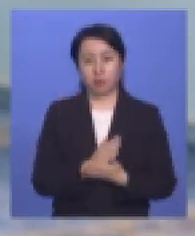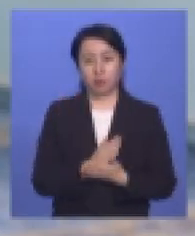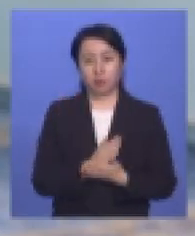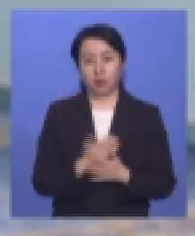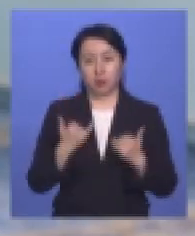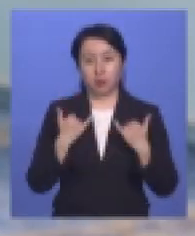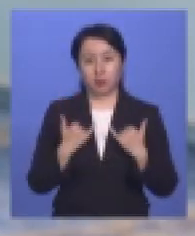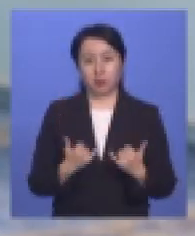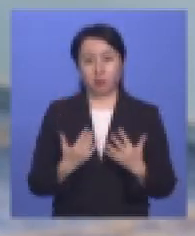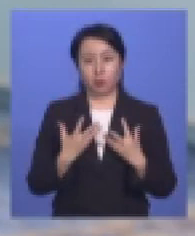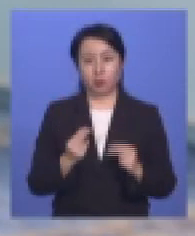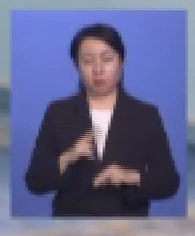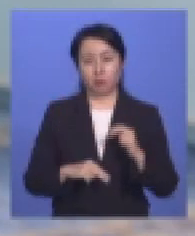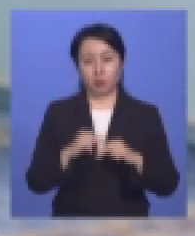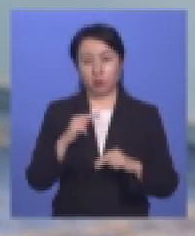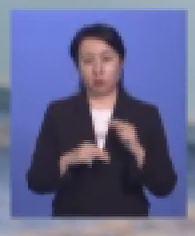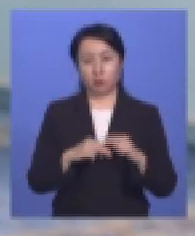На сегодняшний день построен